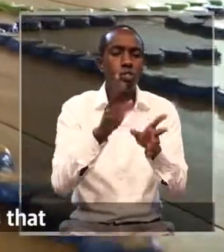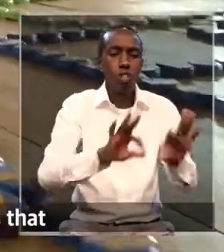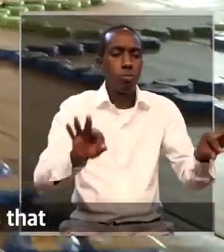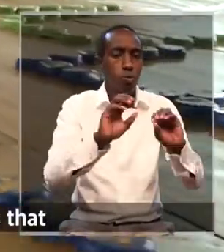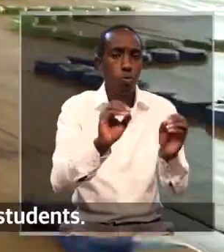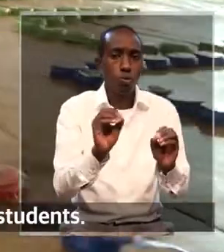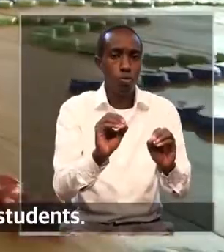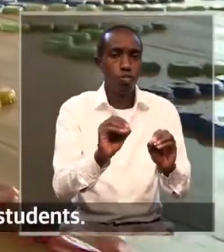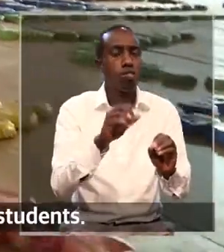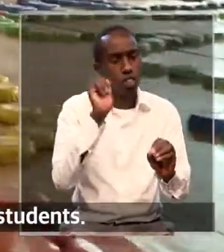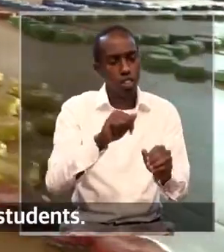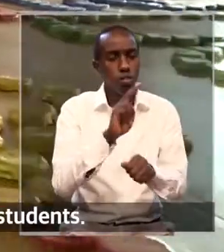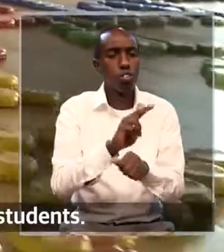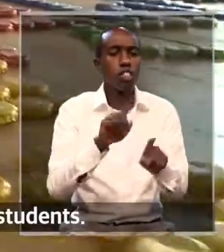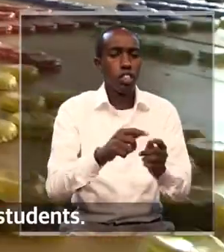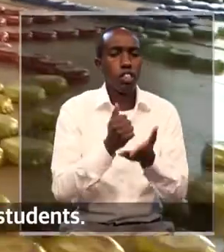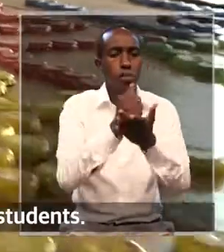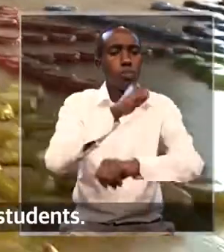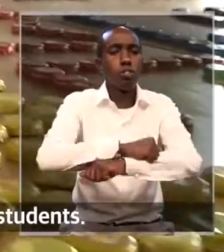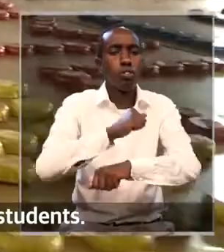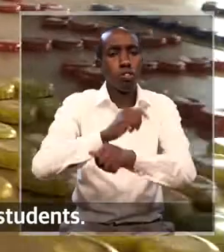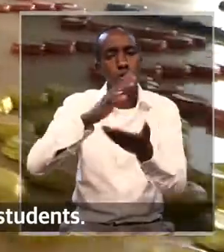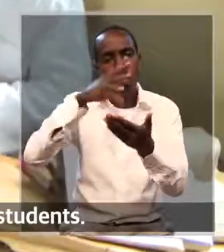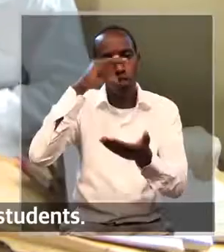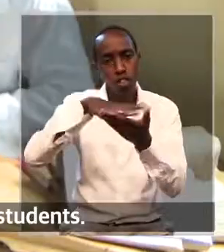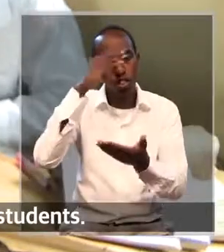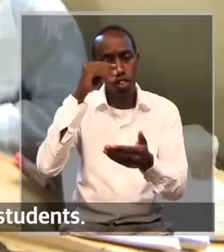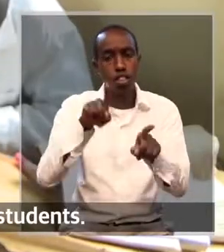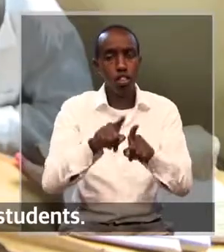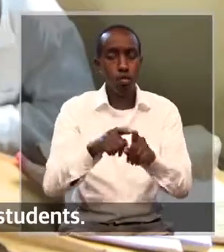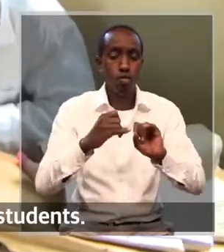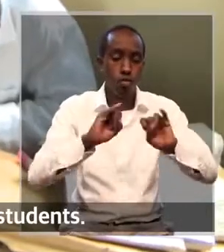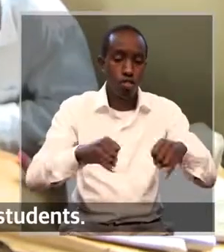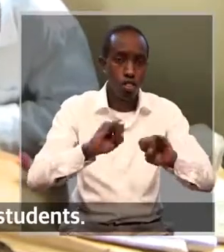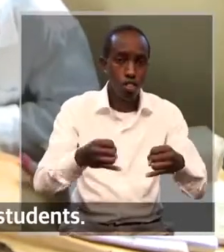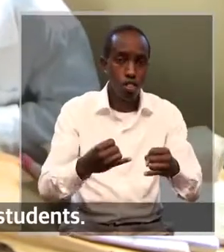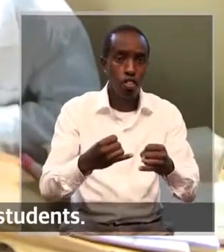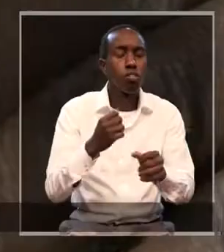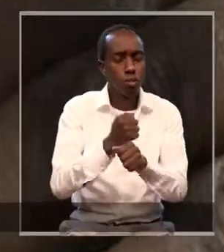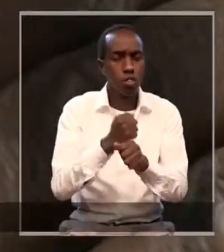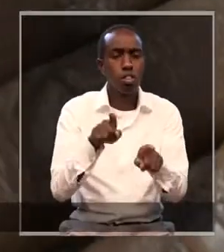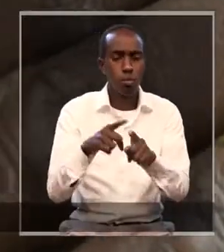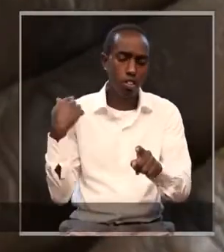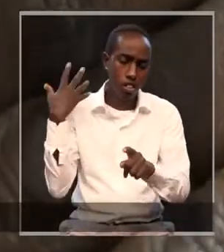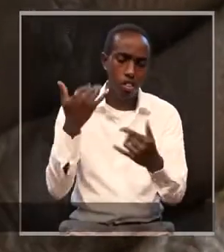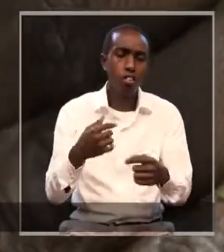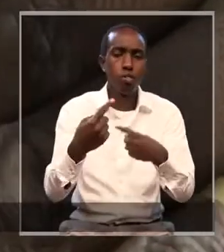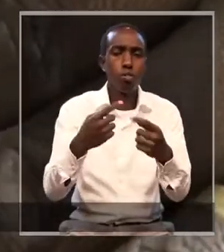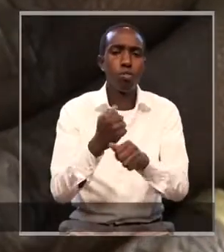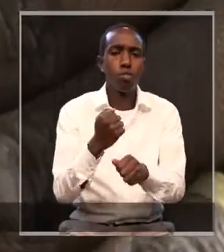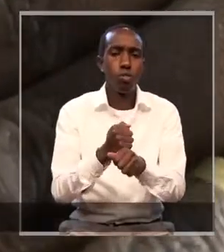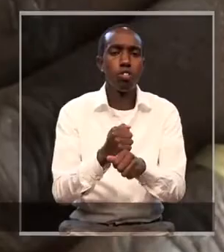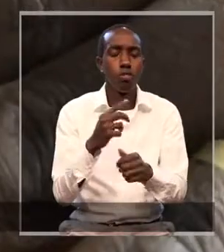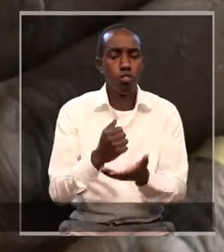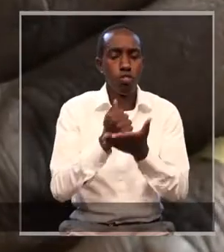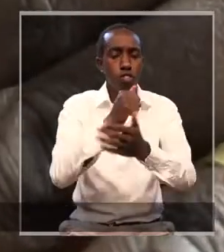mumaro bifite twabikoresha kandi bigafasha abana mu kwiga. Kandi kuko tubigerageje twarabikoze na n'ubu turabikora, tubona koko bifasha